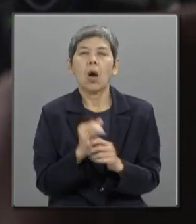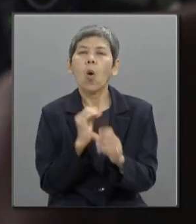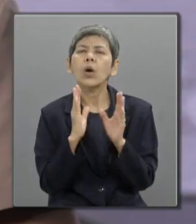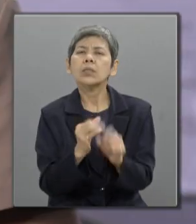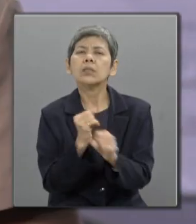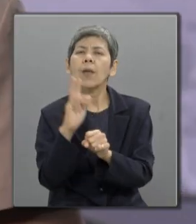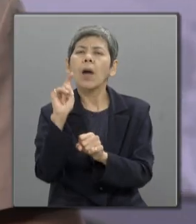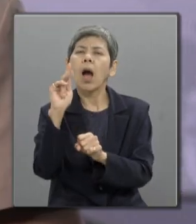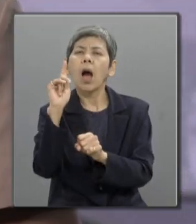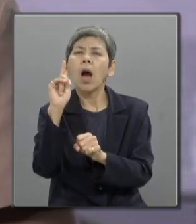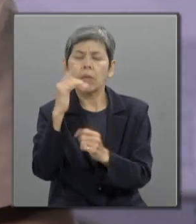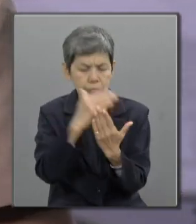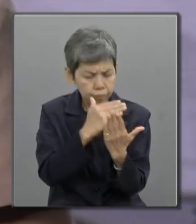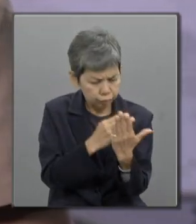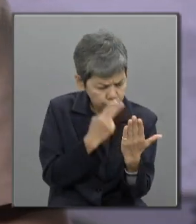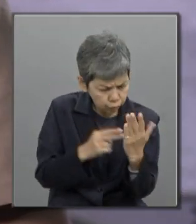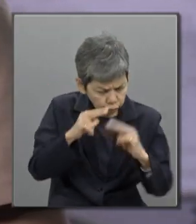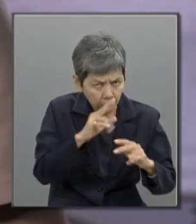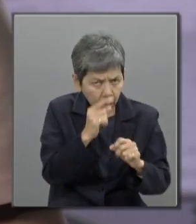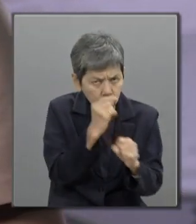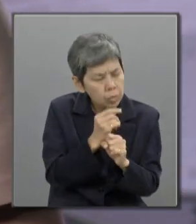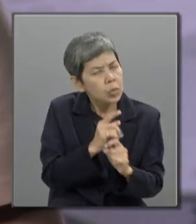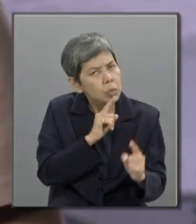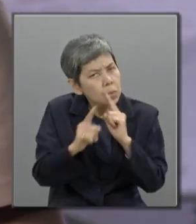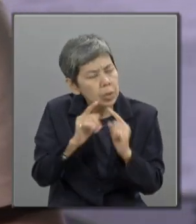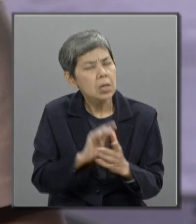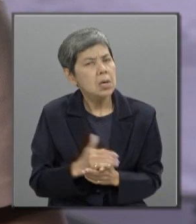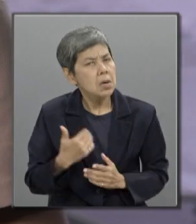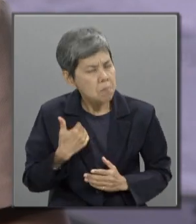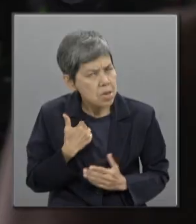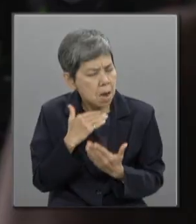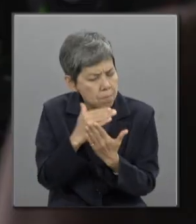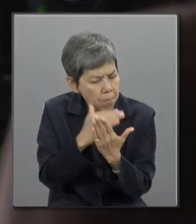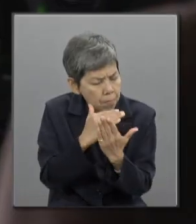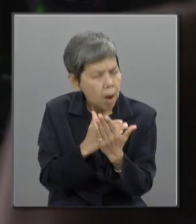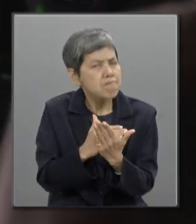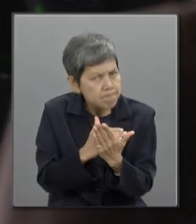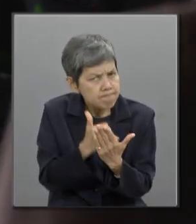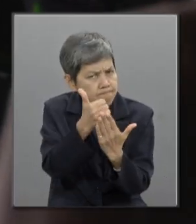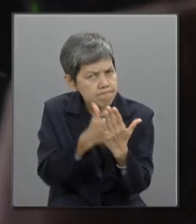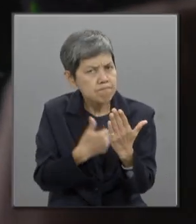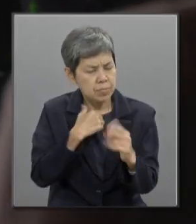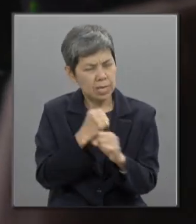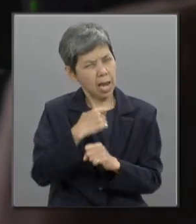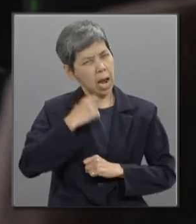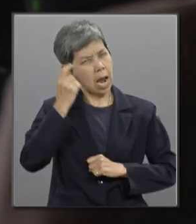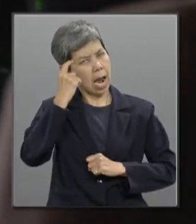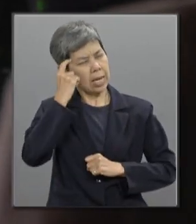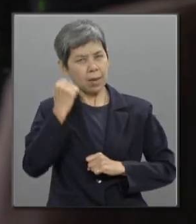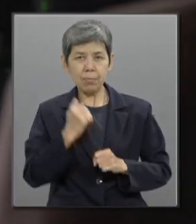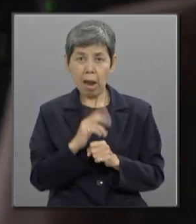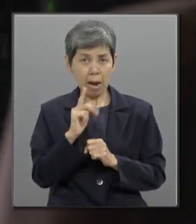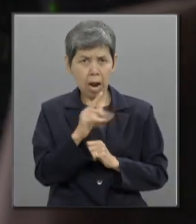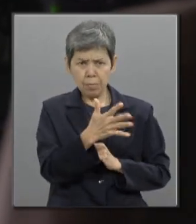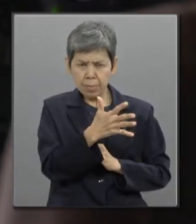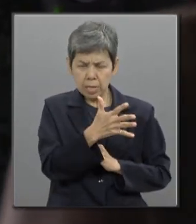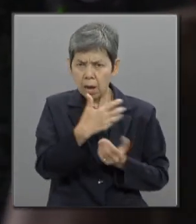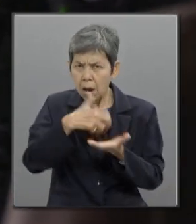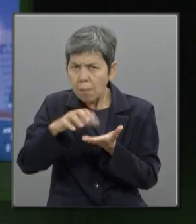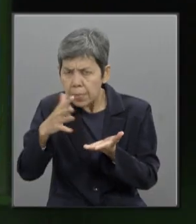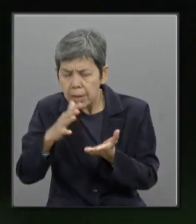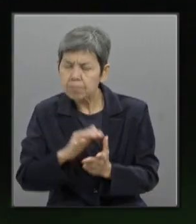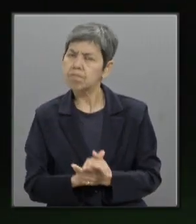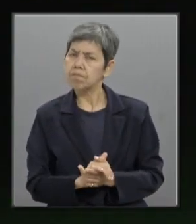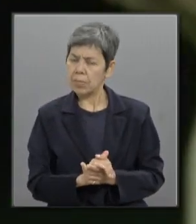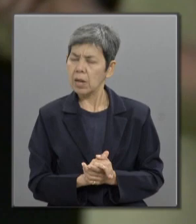ข่าวหรือบรรณาธิการข่าวคุยกับผมในเรื่องข่าวนั้นๆเนี่ยมันมีรายละเอียดมันมีความน่าสนใจที่มันไม่ได้อยู่ในข่าวที่เขานำเสนอ